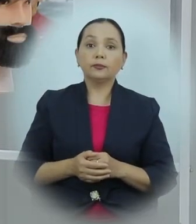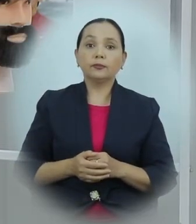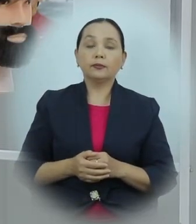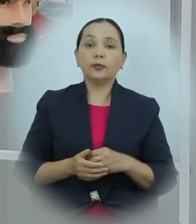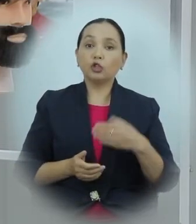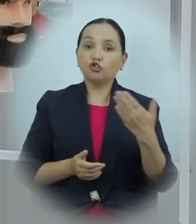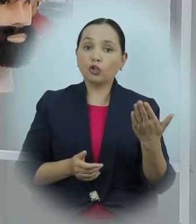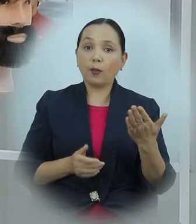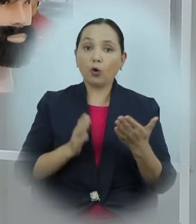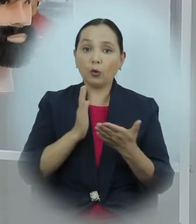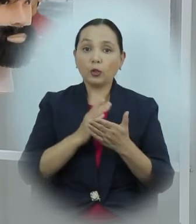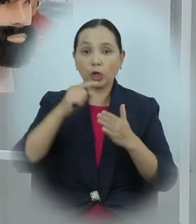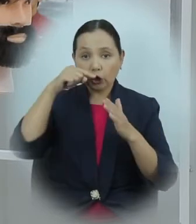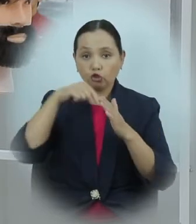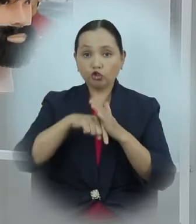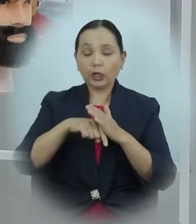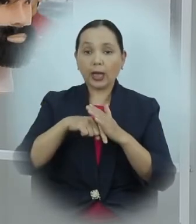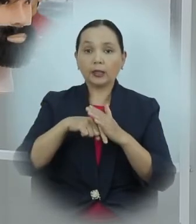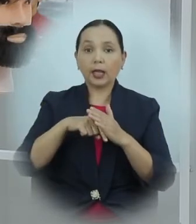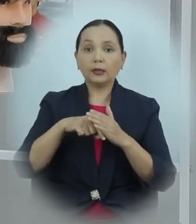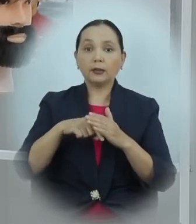ya'ni chap qo'lingizda bo'lsa, ichkaridan tursin, soch